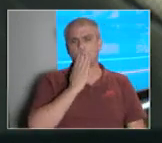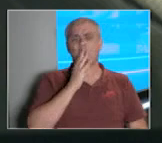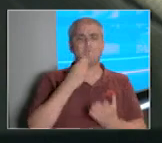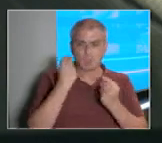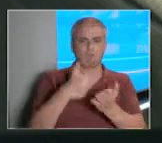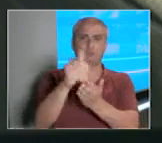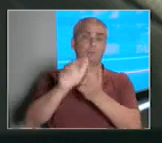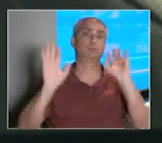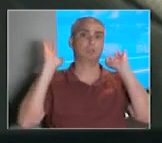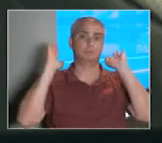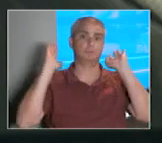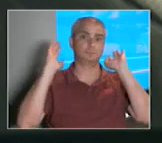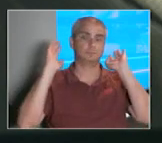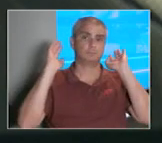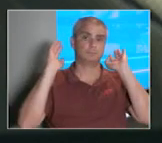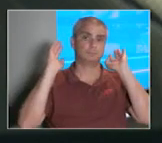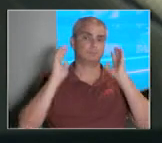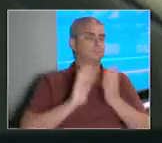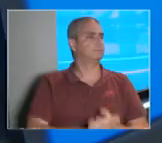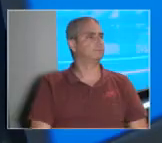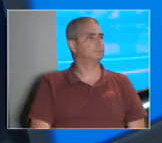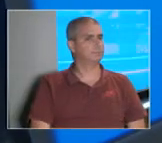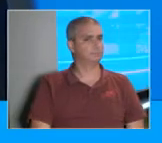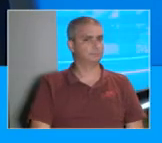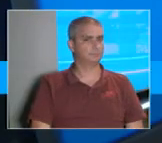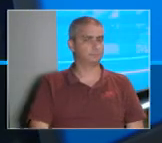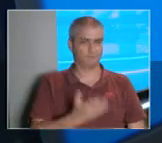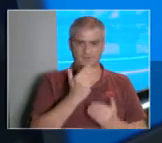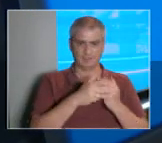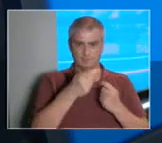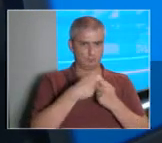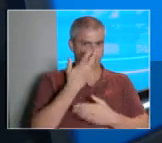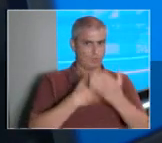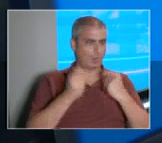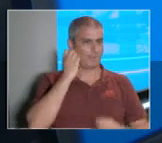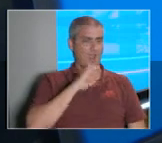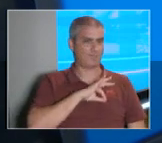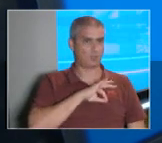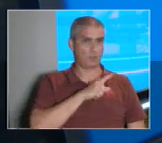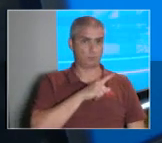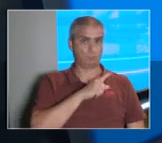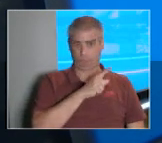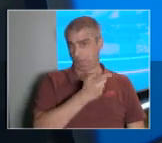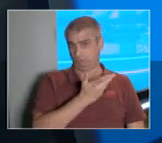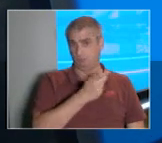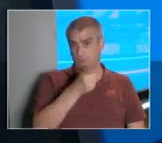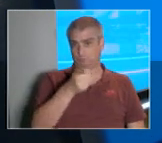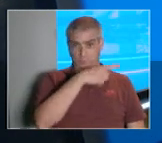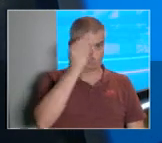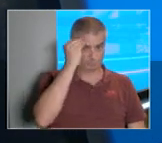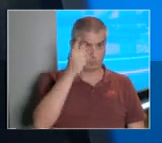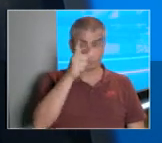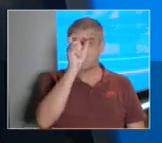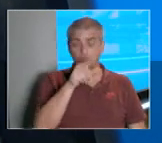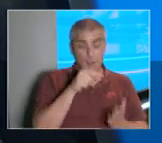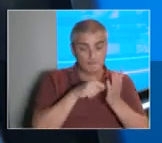נמשך. וזה נכון בכל המגרש. תגיד, אולי לסיום, אתם בשיתוף פעולה עם אביגדור ליברמן, אביגדור ליברמן להזכיר לך ולצופים, זה